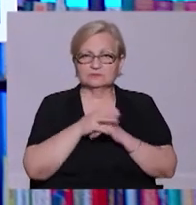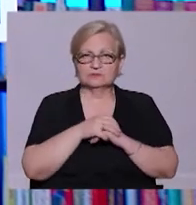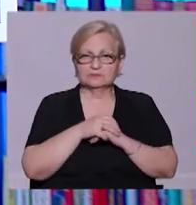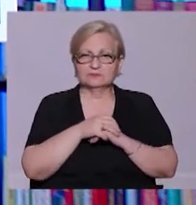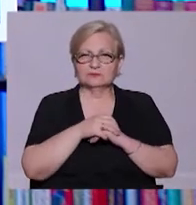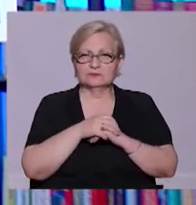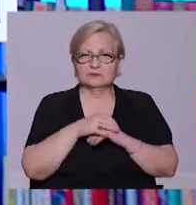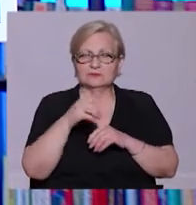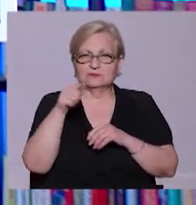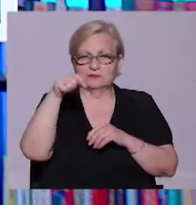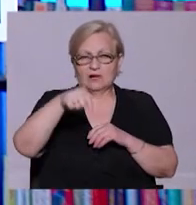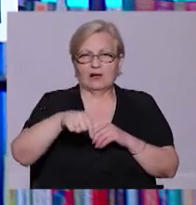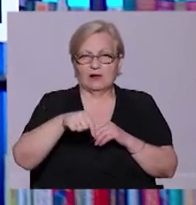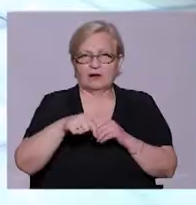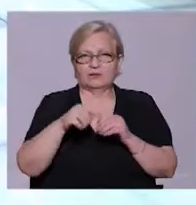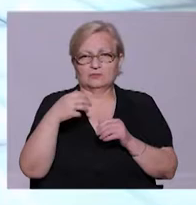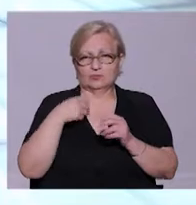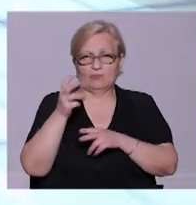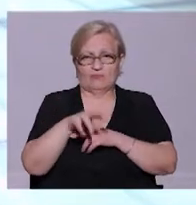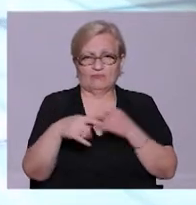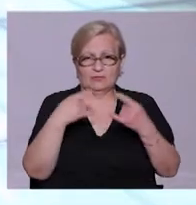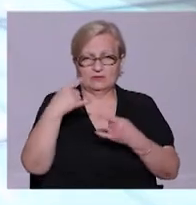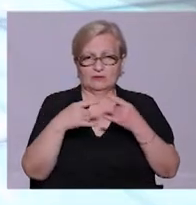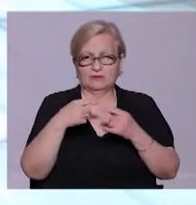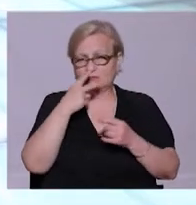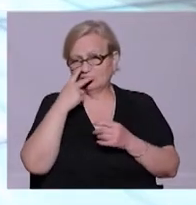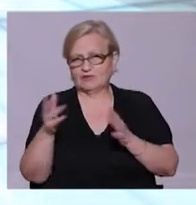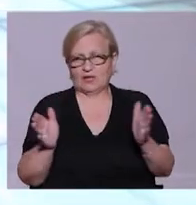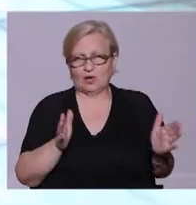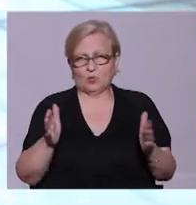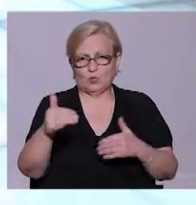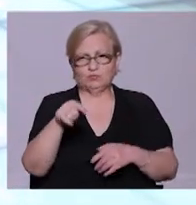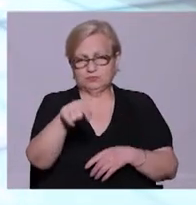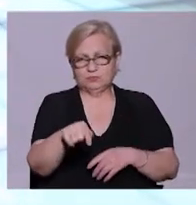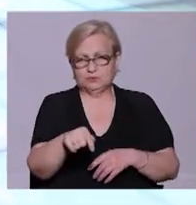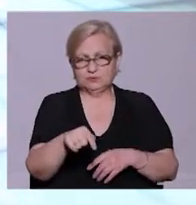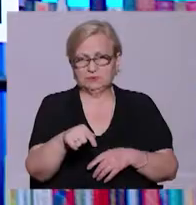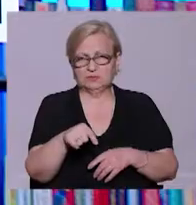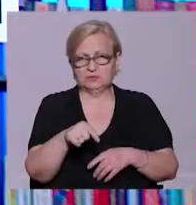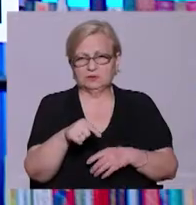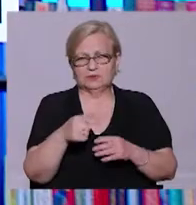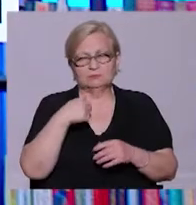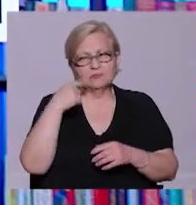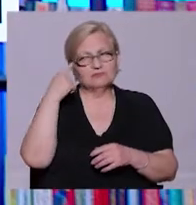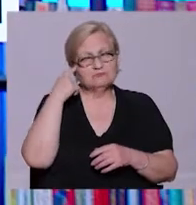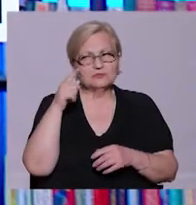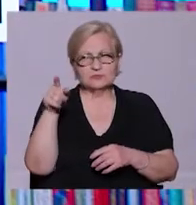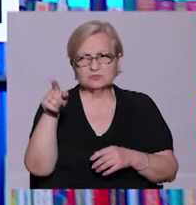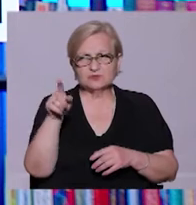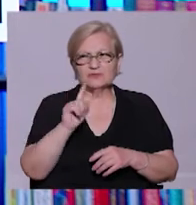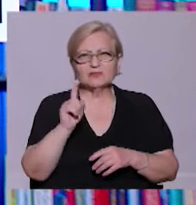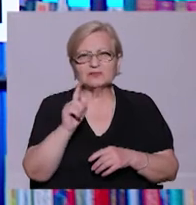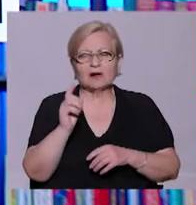სხვათაშორის სტუდიაში რომ შემოვედი, რაღაც ყუთი დამხვდა. ნეტა თქვენი მინიშნება ხო არ უნდა იყოს ეს?